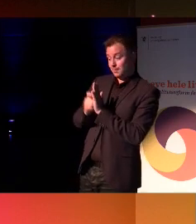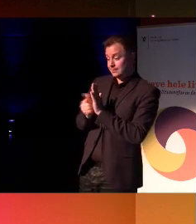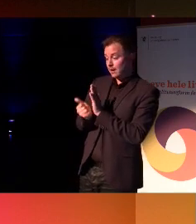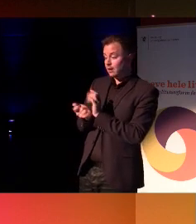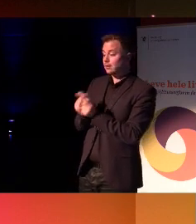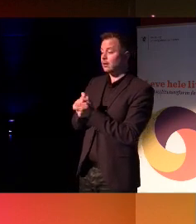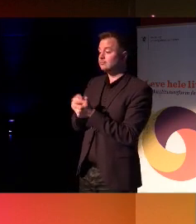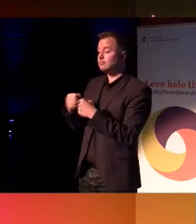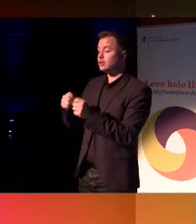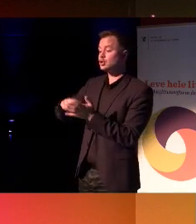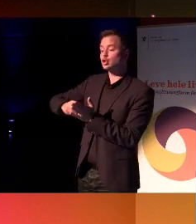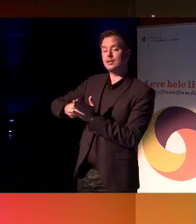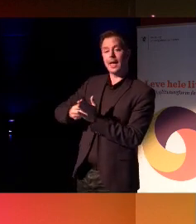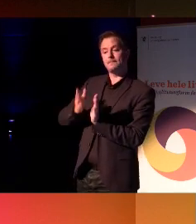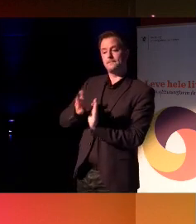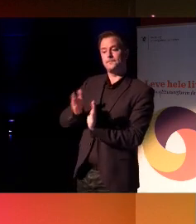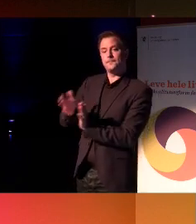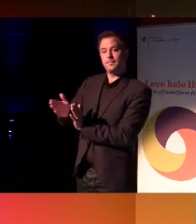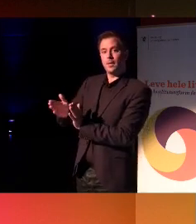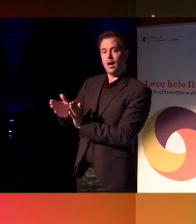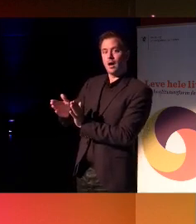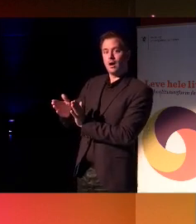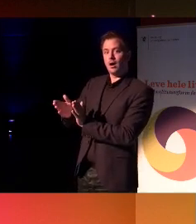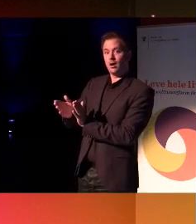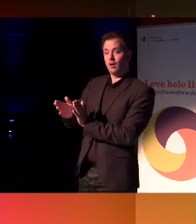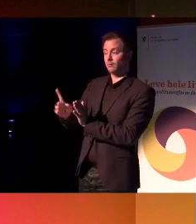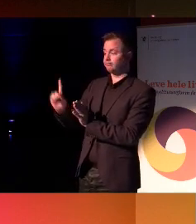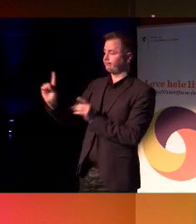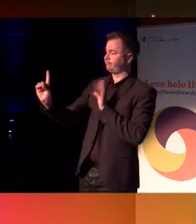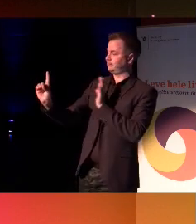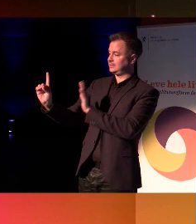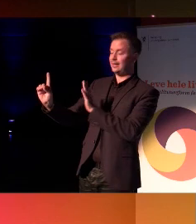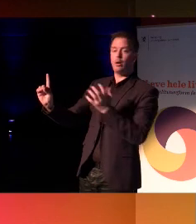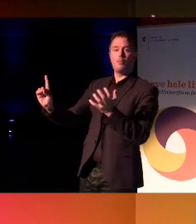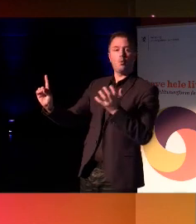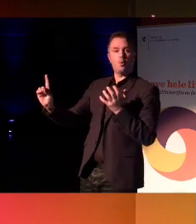Og det å ta brukernes behov på alvor.